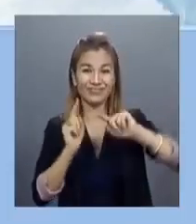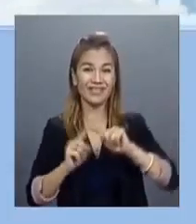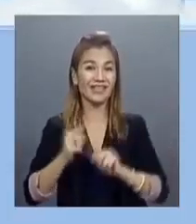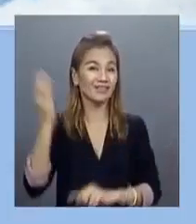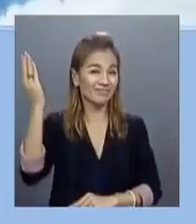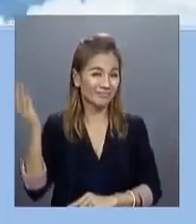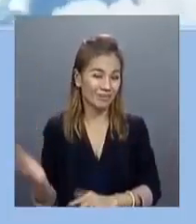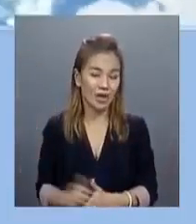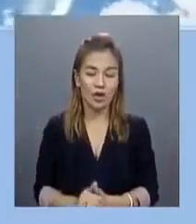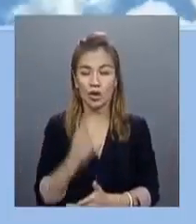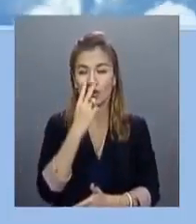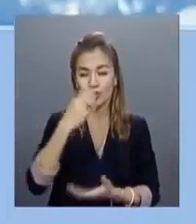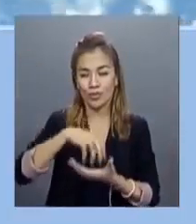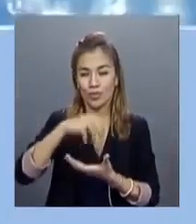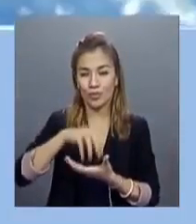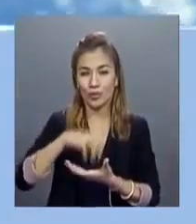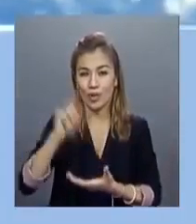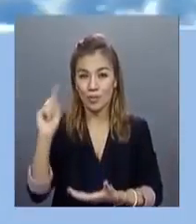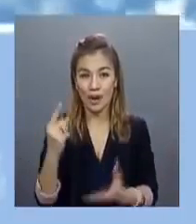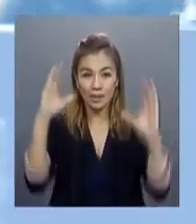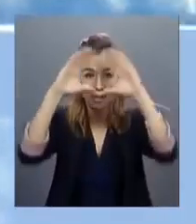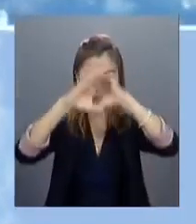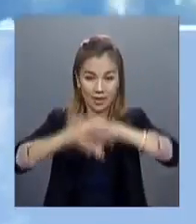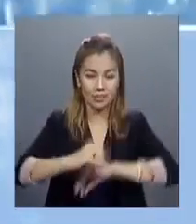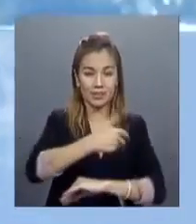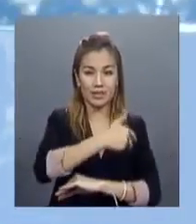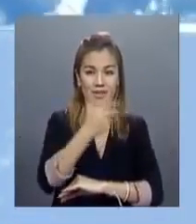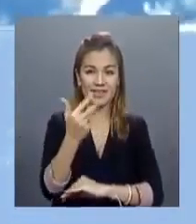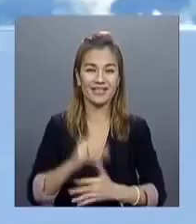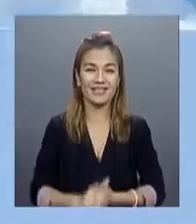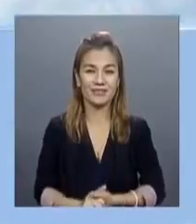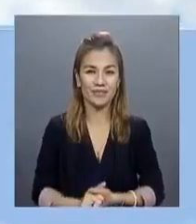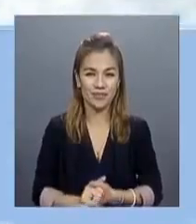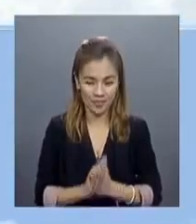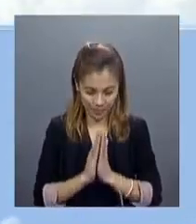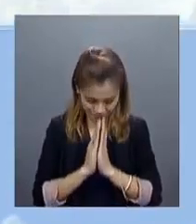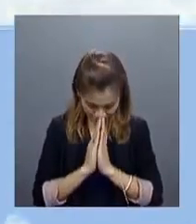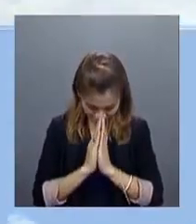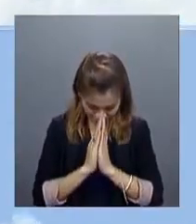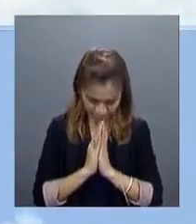กลับมาติดตามรายงานสภาพอากาศได้ใหม่ในข่าวค่ำไทย PBS สวัสดีค่ะ